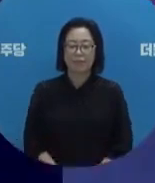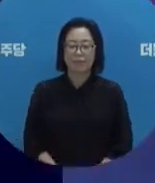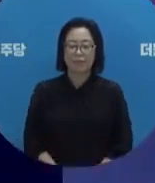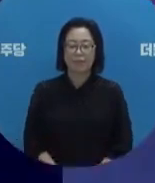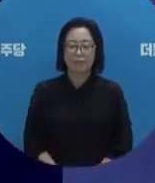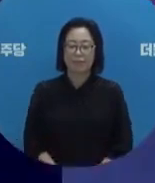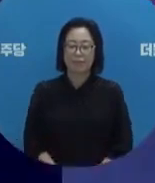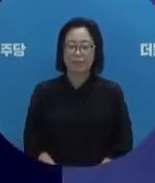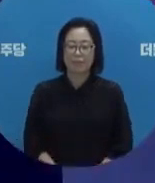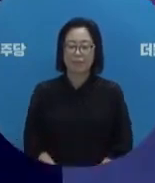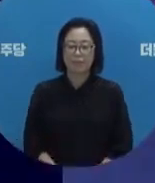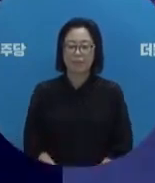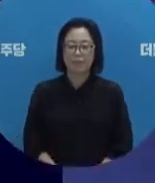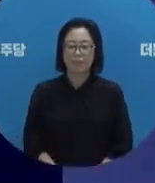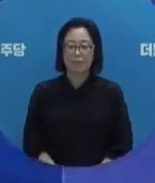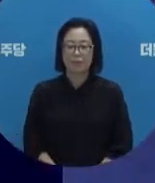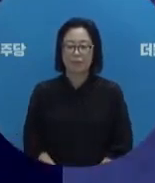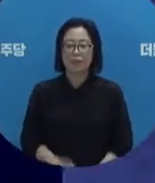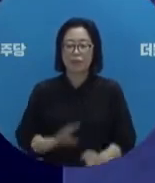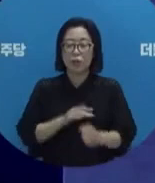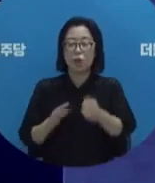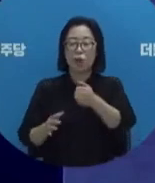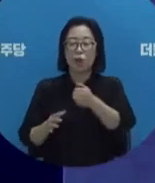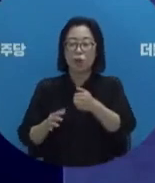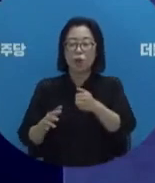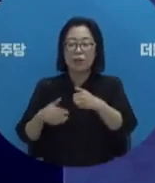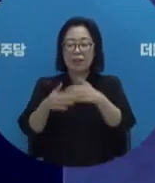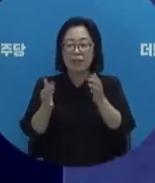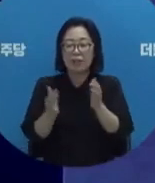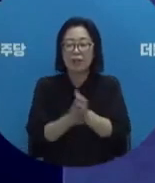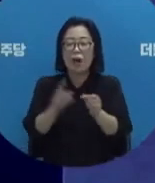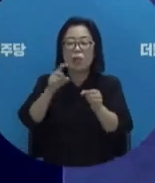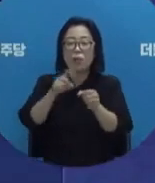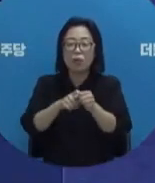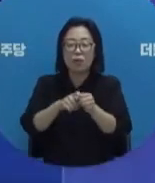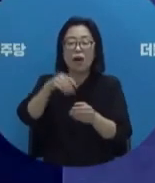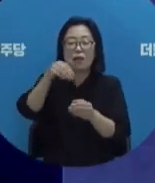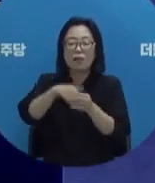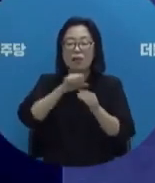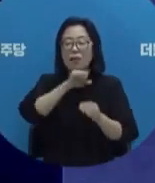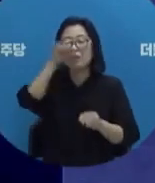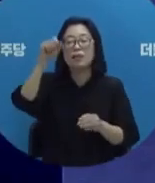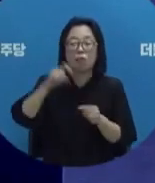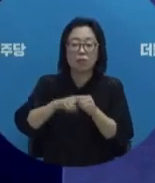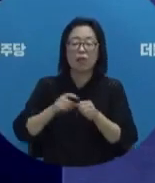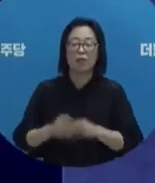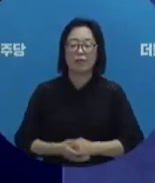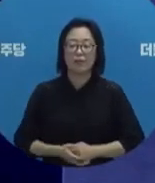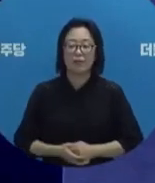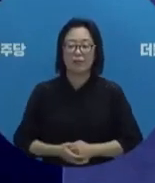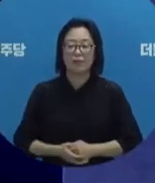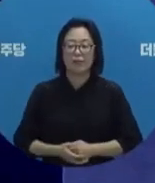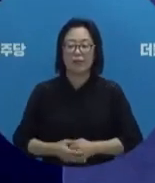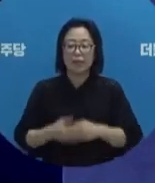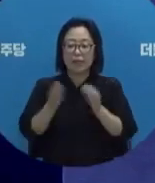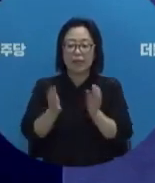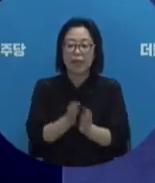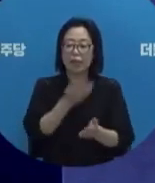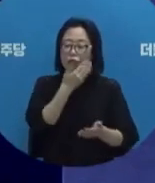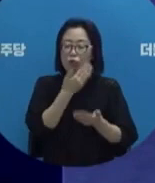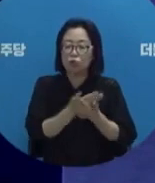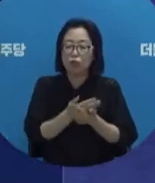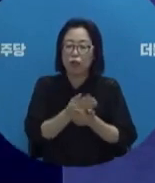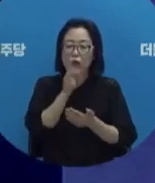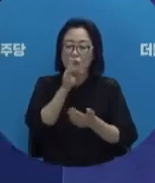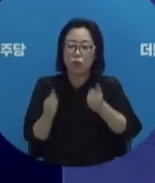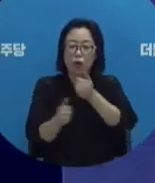정 방안 정권 획득을 위해서 존재하고 정당의 목표는 선거에 승리입니다 당의 중심인 중앙위원